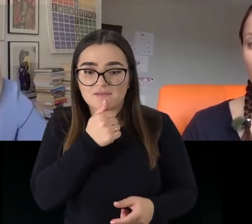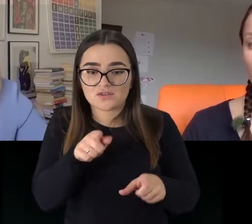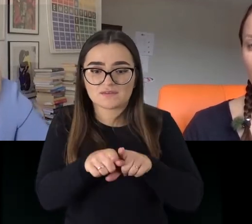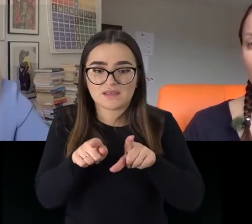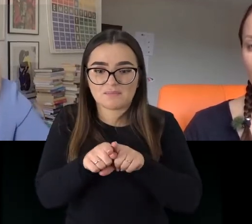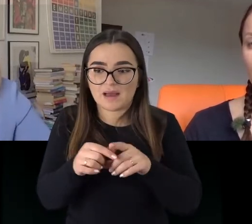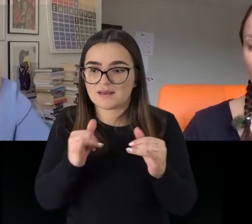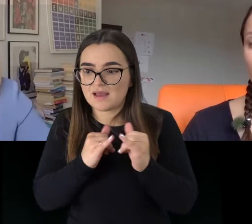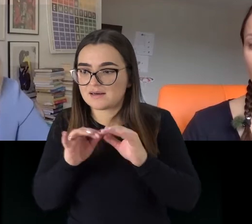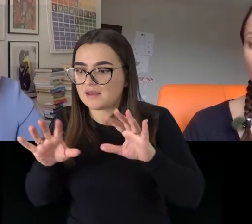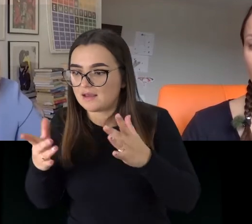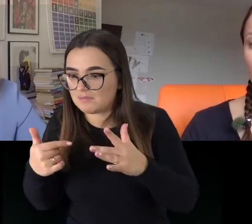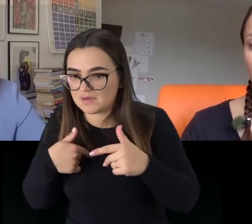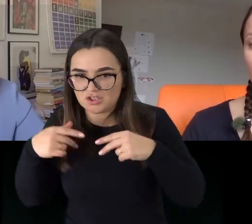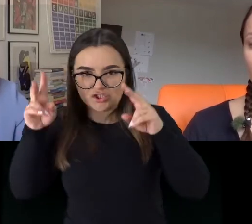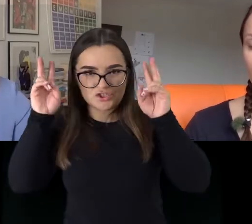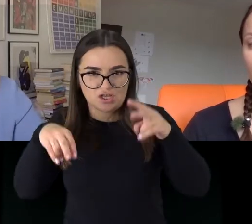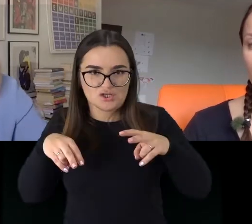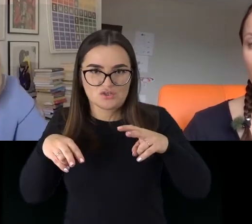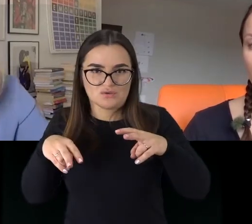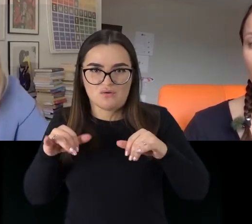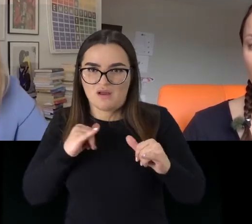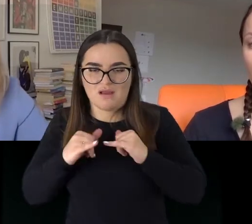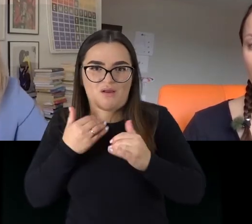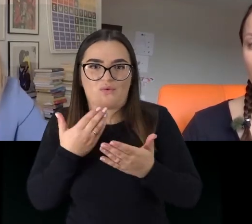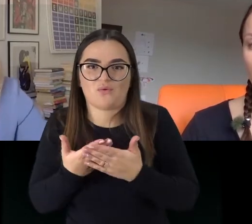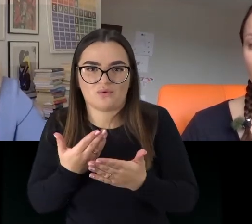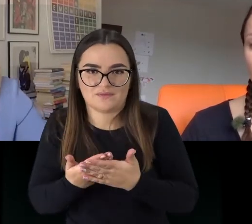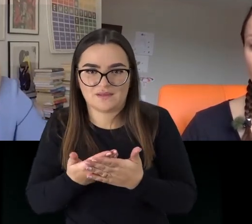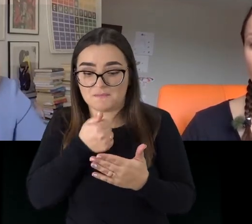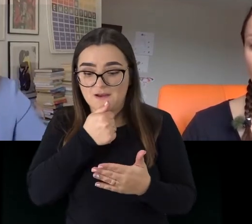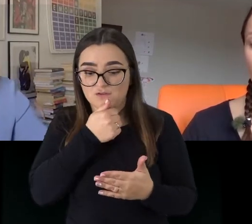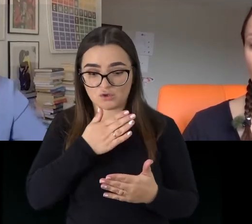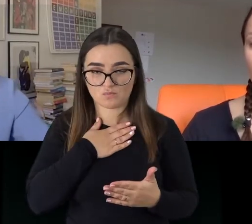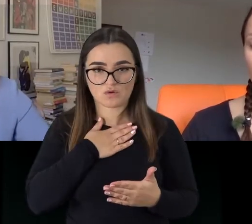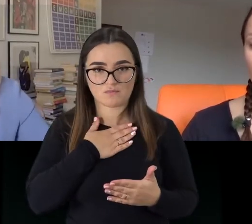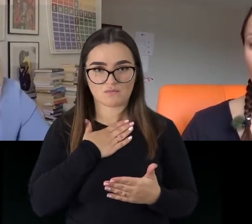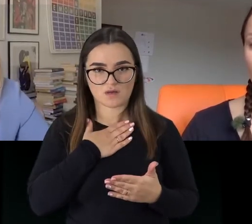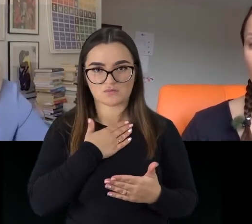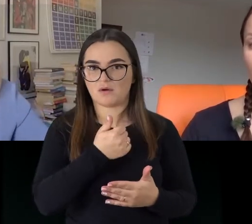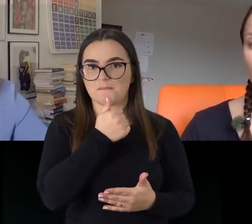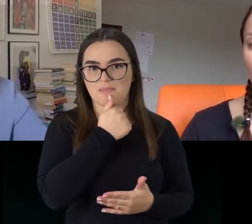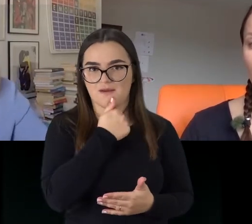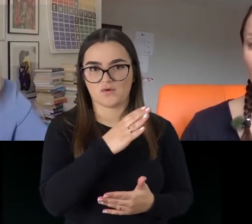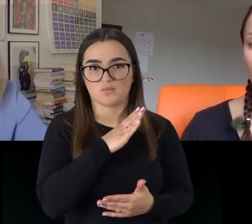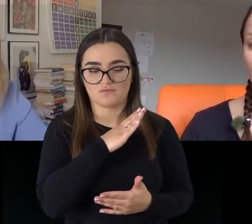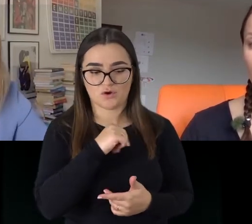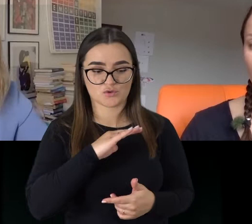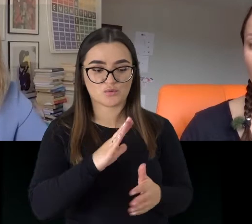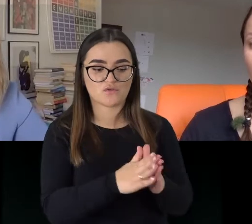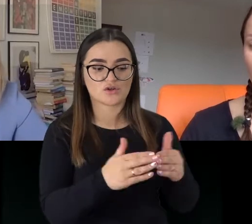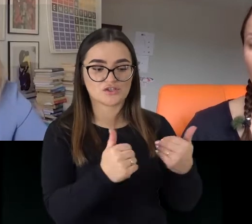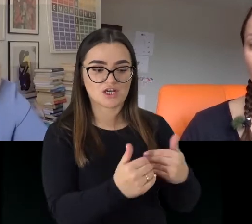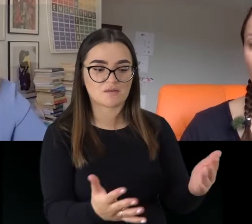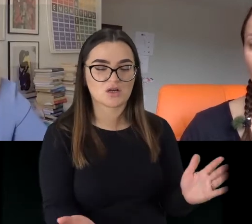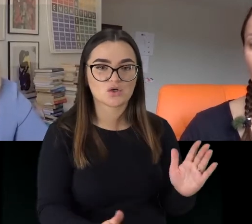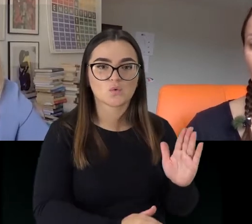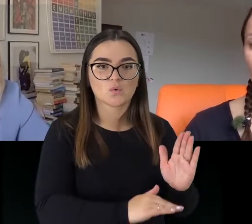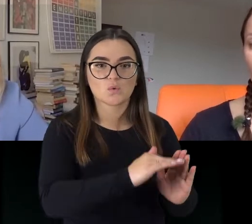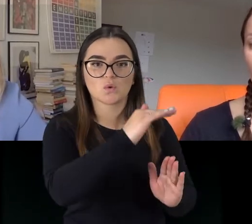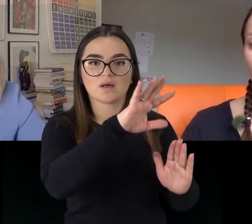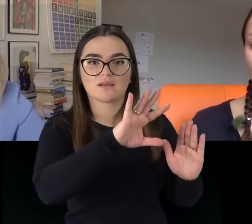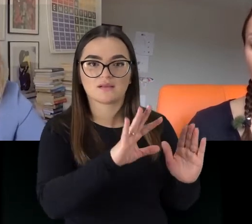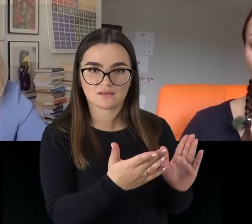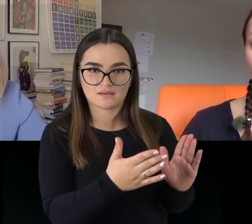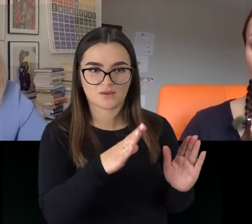tai pareina, bet tarkim, aš nežinau, aš galiu savo pavyzdžiui, ne, pasidalinti, ar ne, tai aš užaugau šeimoje, kada buvo tarpai iš